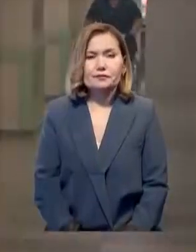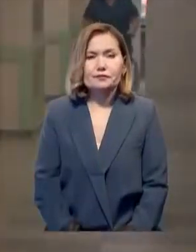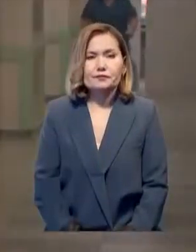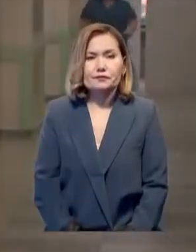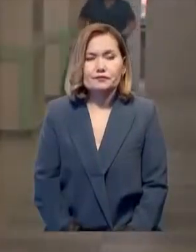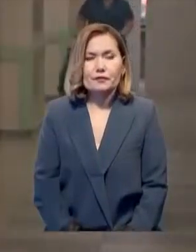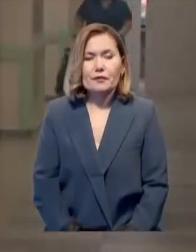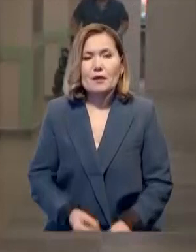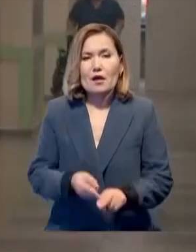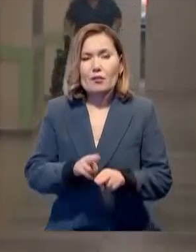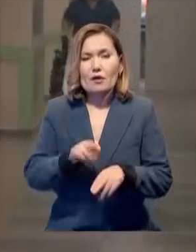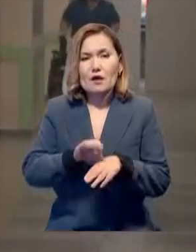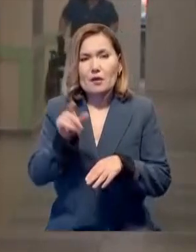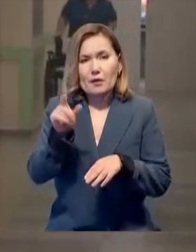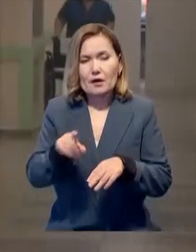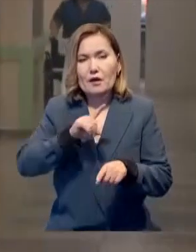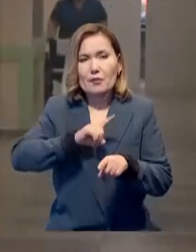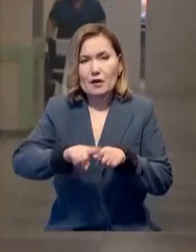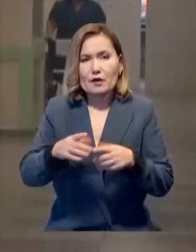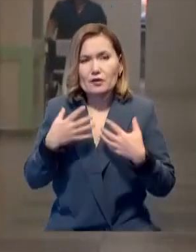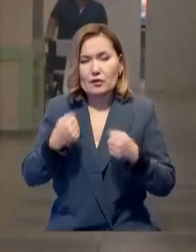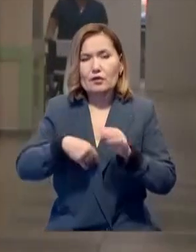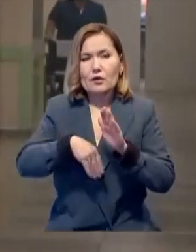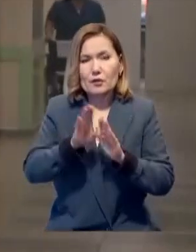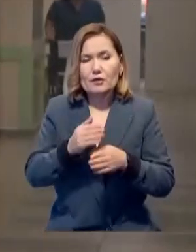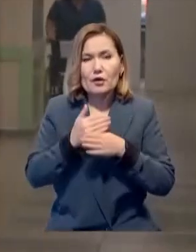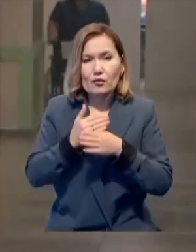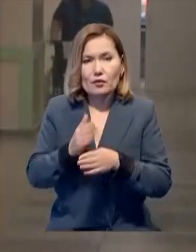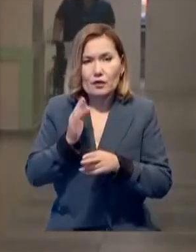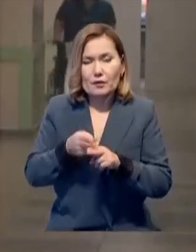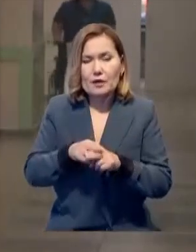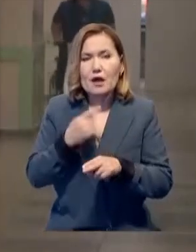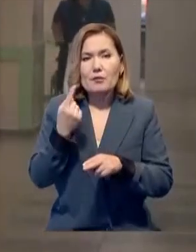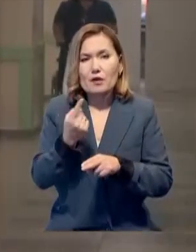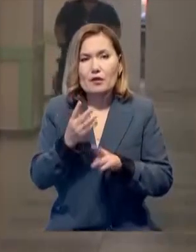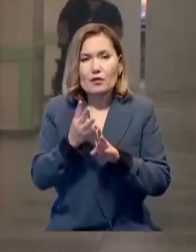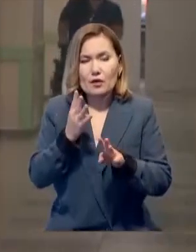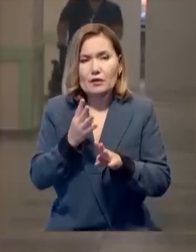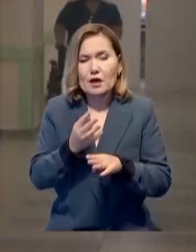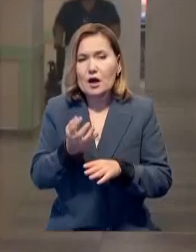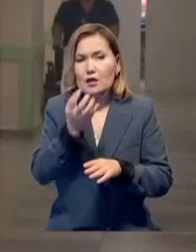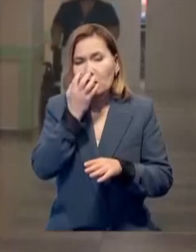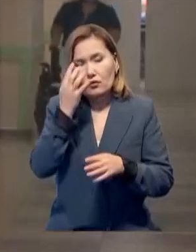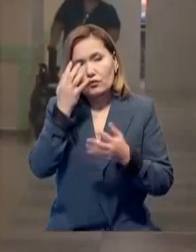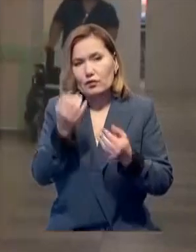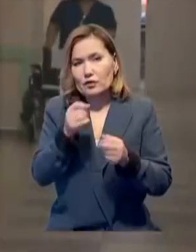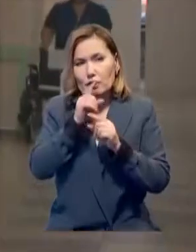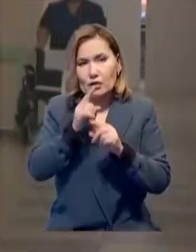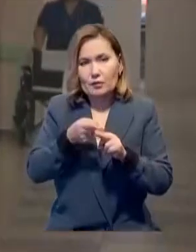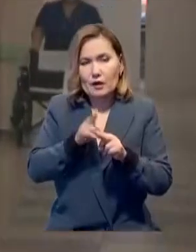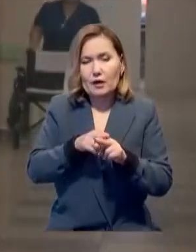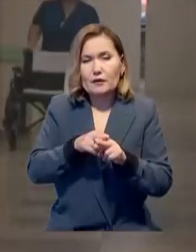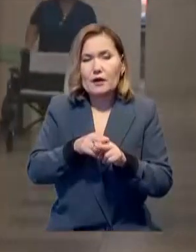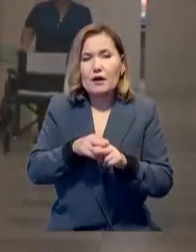Бұл науқастардың тез қатарға оралуына көмектеседі. Бұл жерде біріншіден наркоз берілмейді. Науқас операцияның